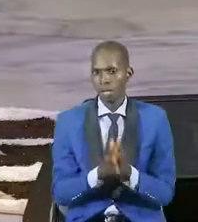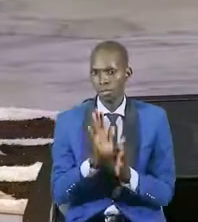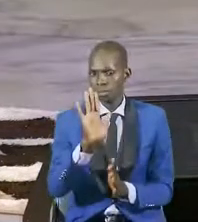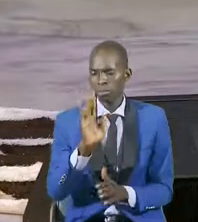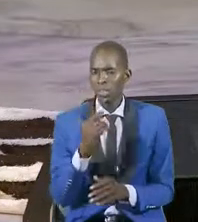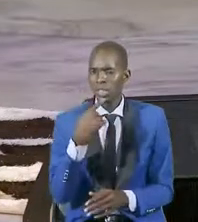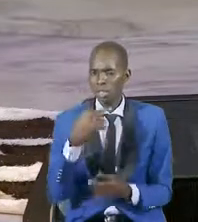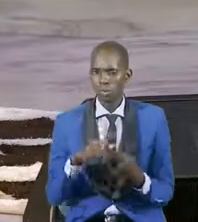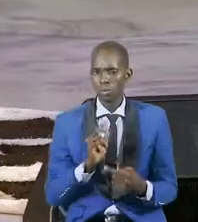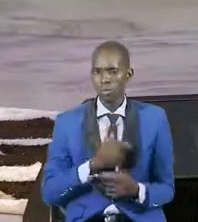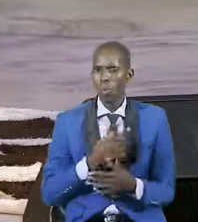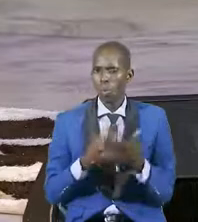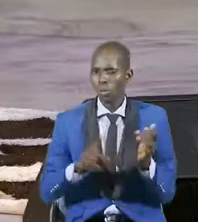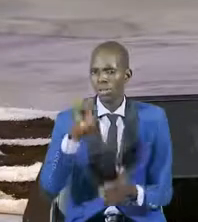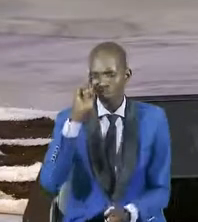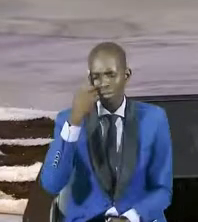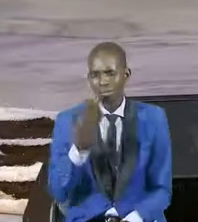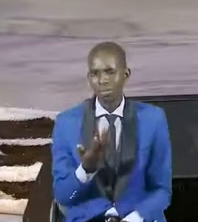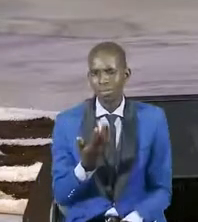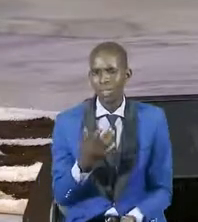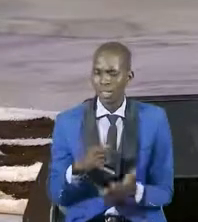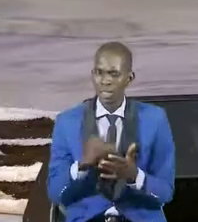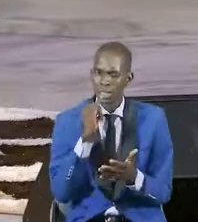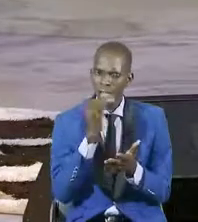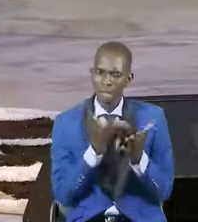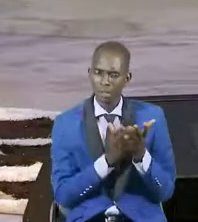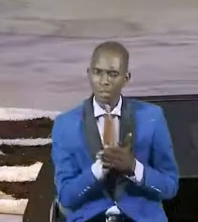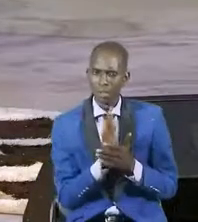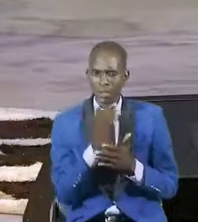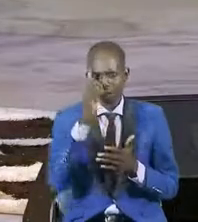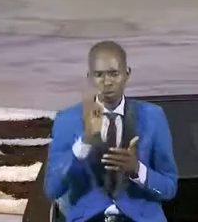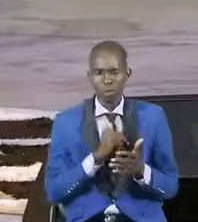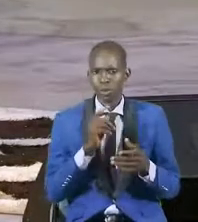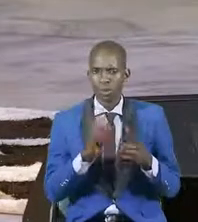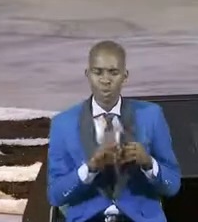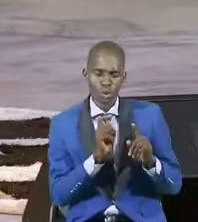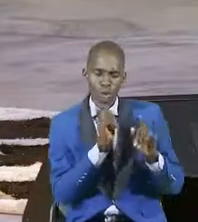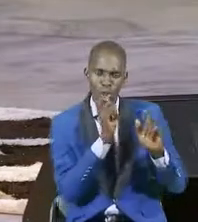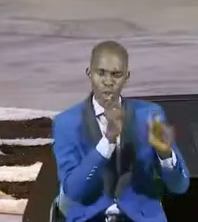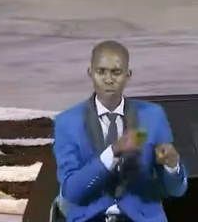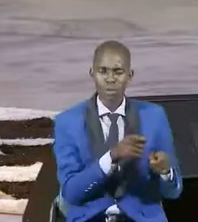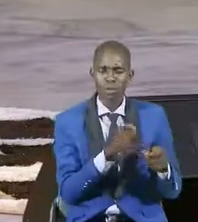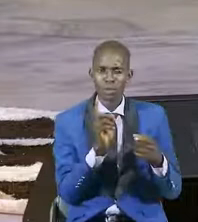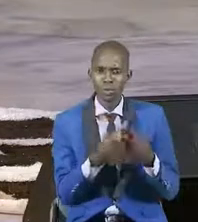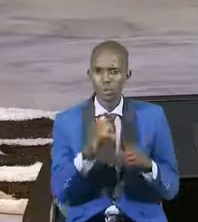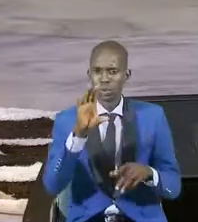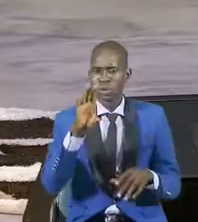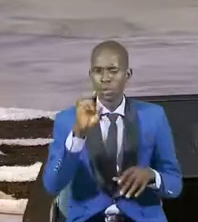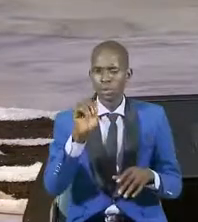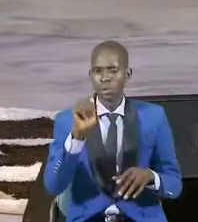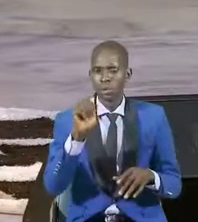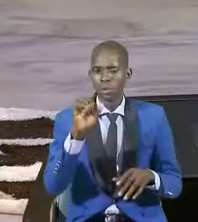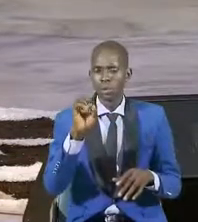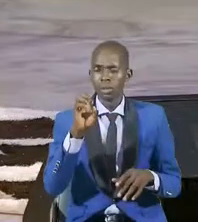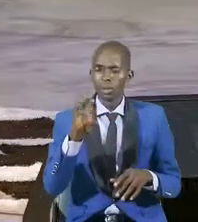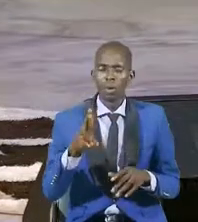Dis-nous donc ce qu'il t'en semble. Est-il permis ou non de payer le tribut à